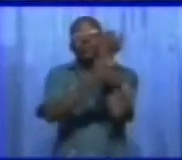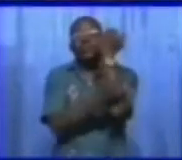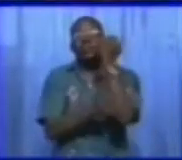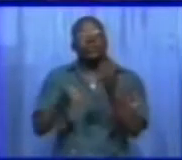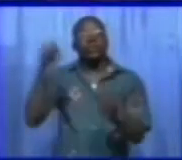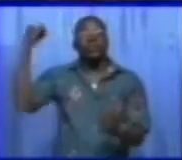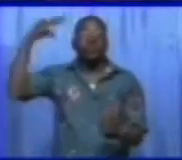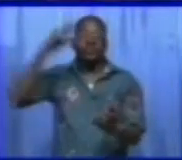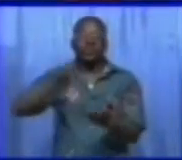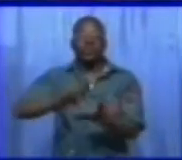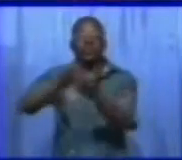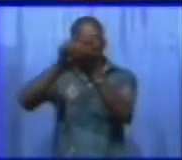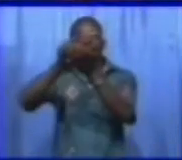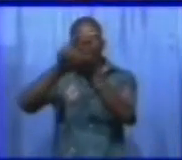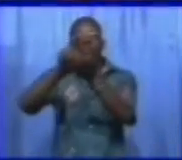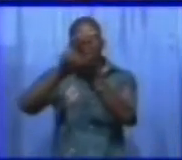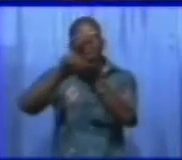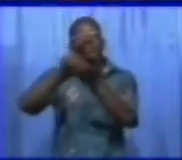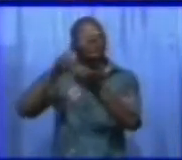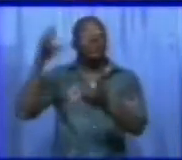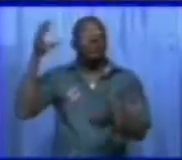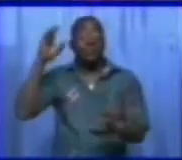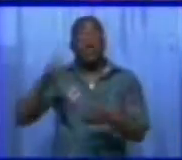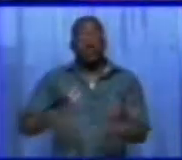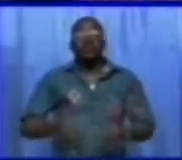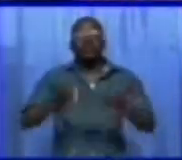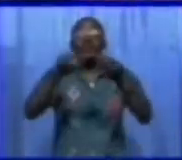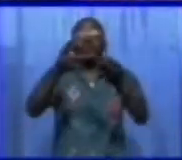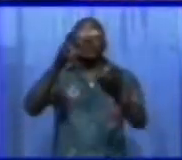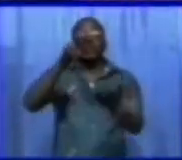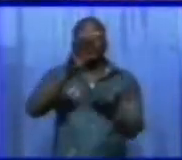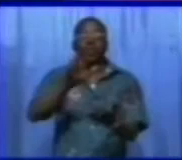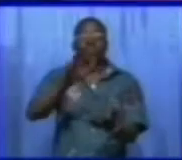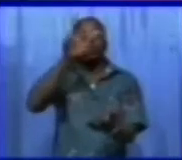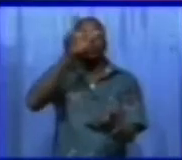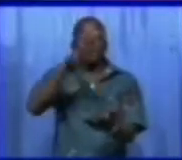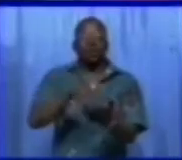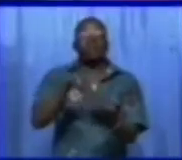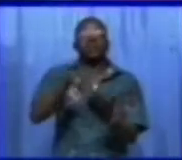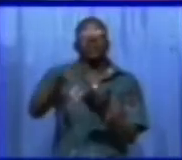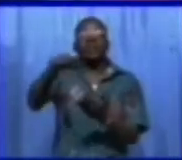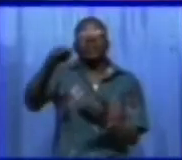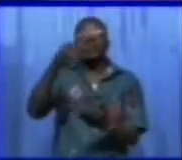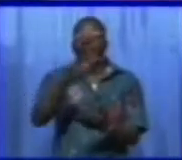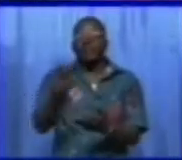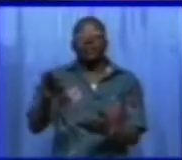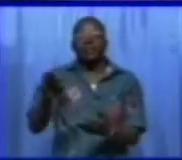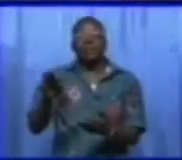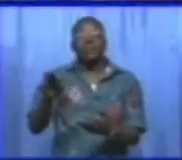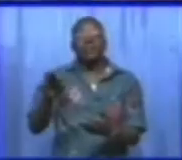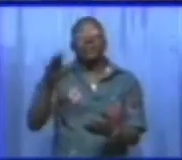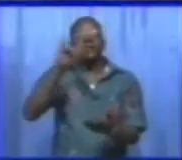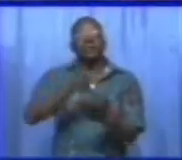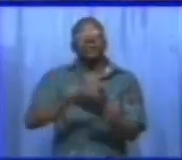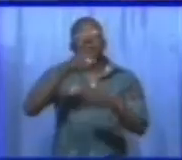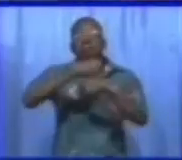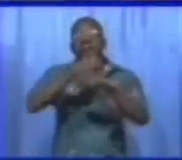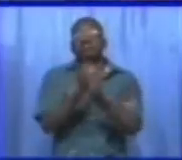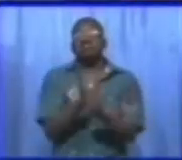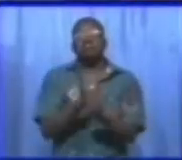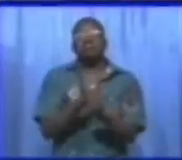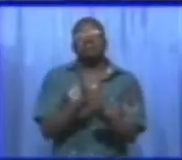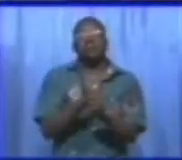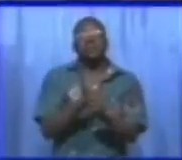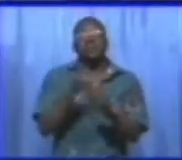levant à travers l'AJICA entend injecter environ 3 milliards de francs CFA dans cette filière. Le sésame, c'est un produit de l'Inde.